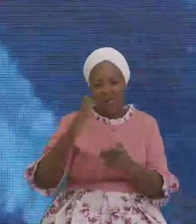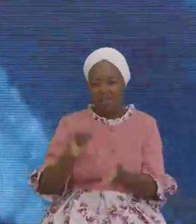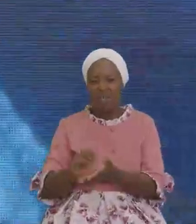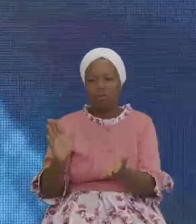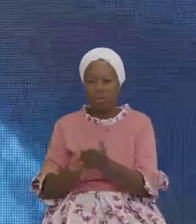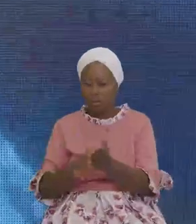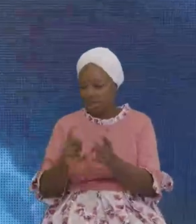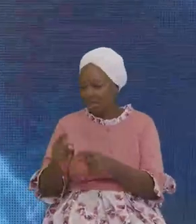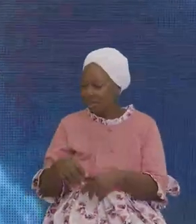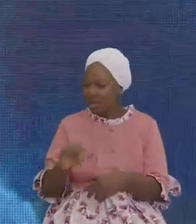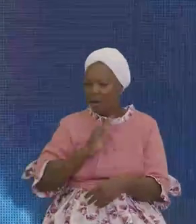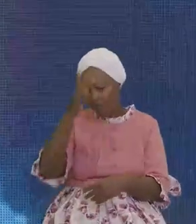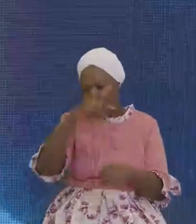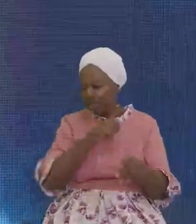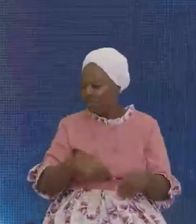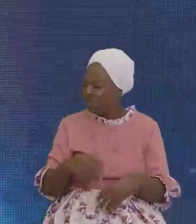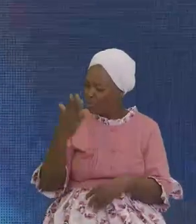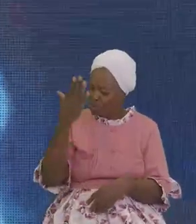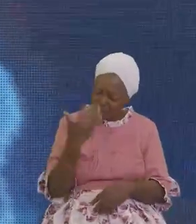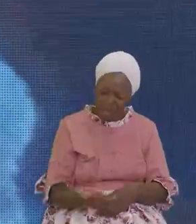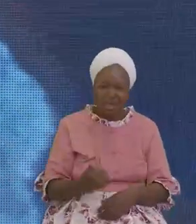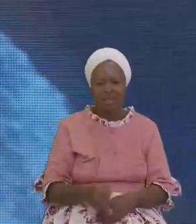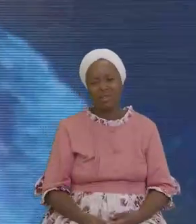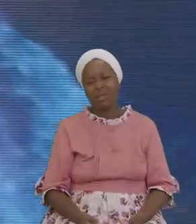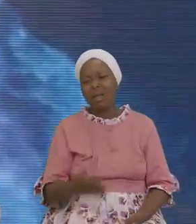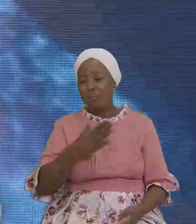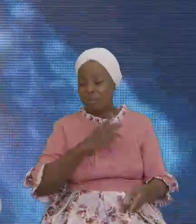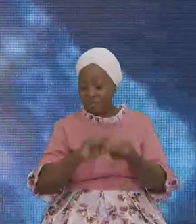Et il m'a sorti de là. J'ai dit, pourquoi?